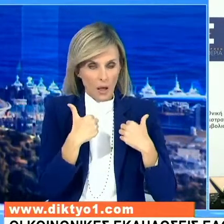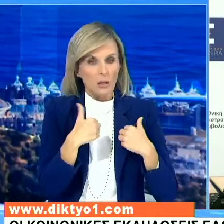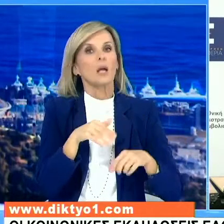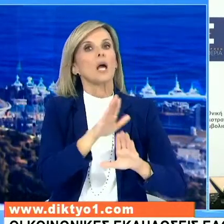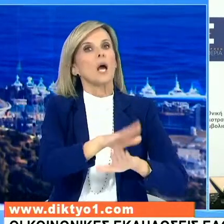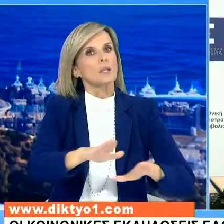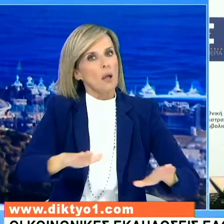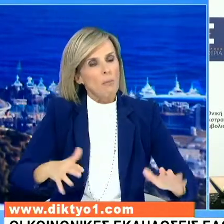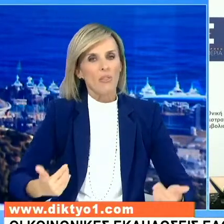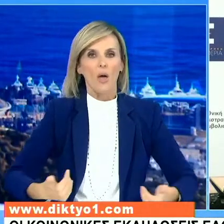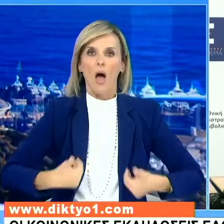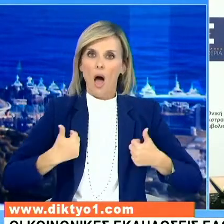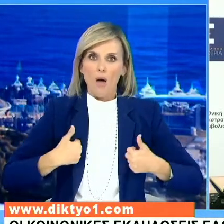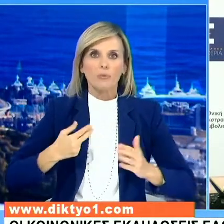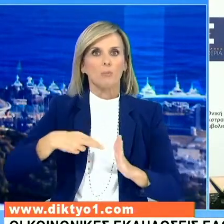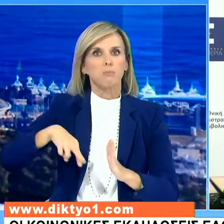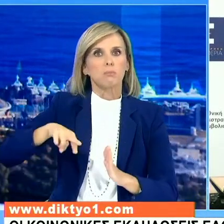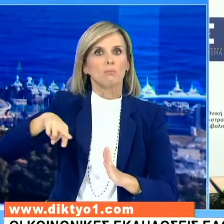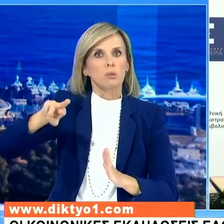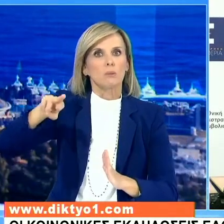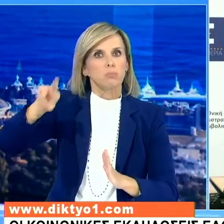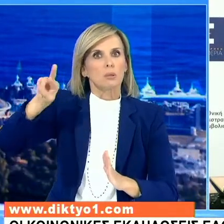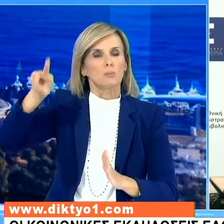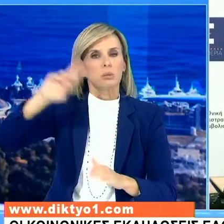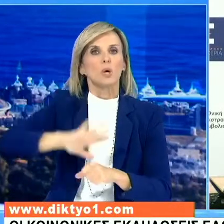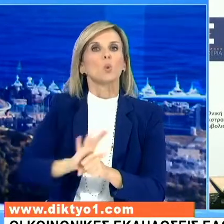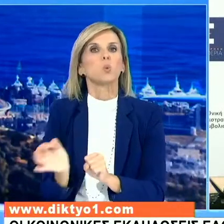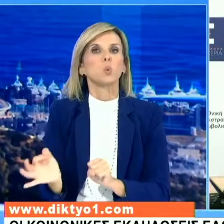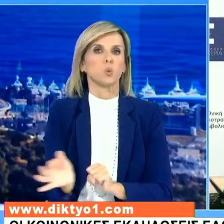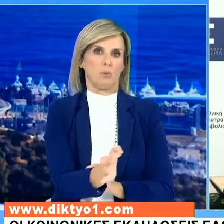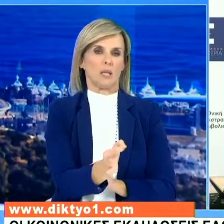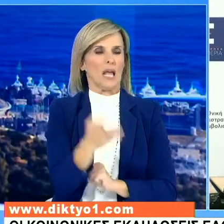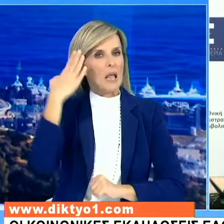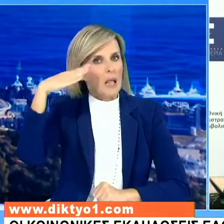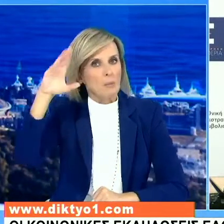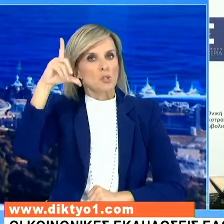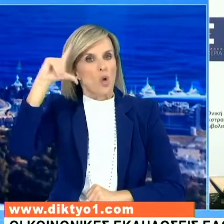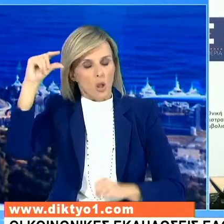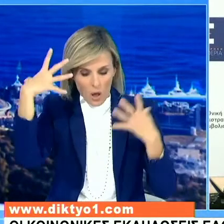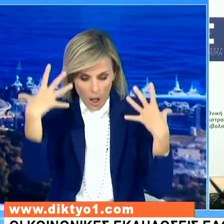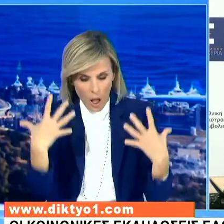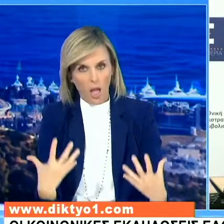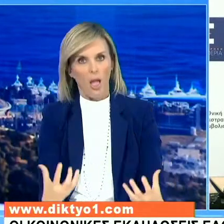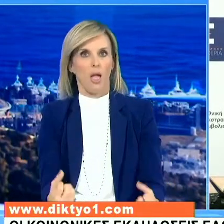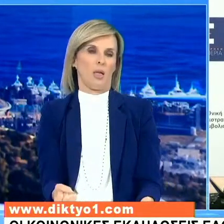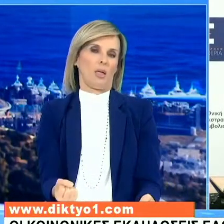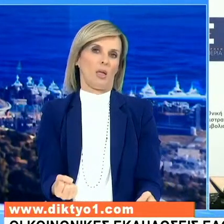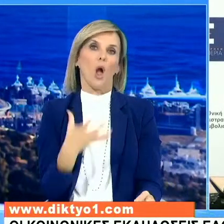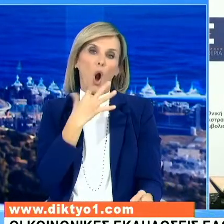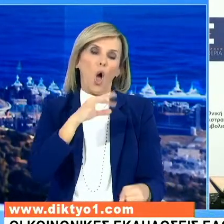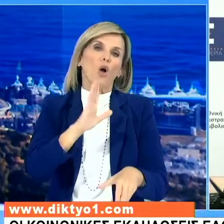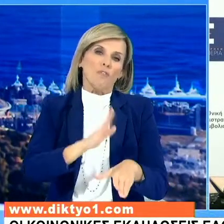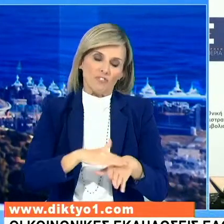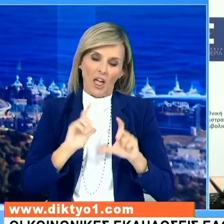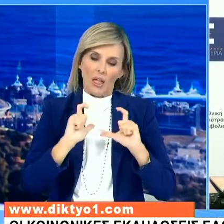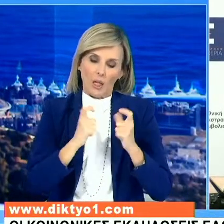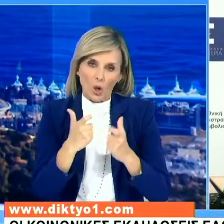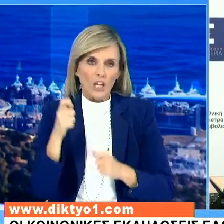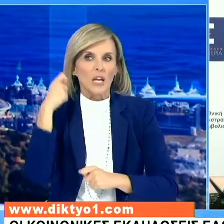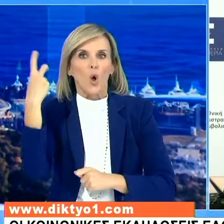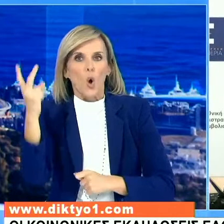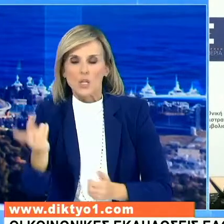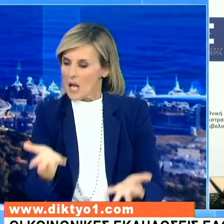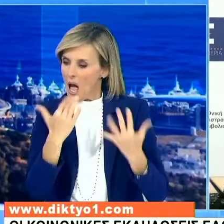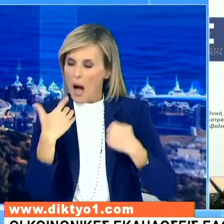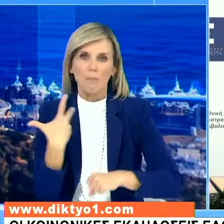επίπτωση των νέων κρουσμάτων παρέμεινε σταθερά υψηλή στα παιδιά γυμνασίου και ηλικίου και αυξήθηκε σημαντικά κατά τη διάρκεια των